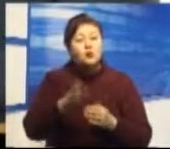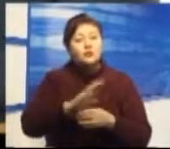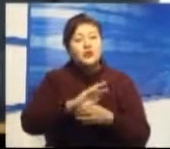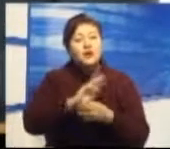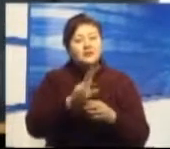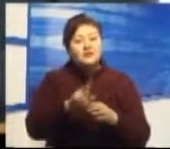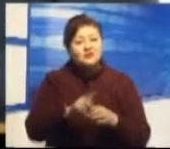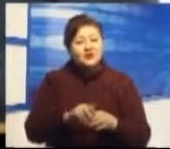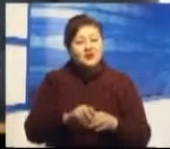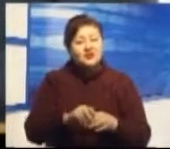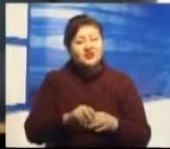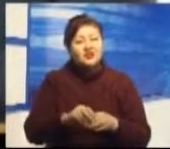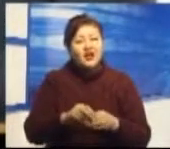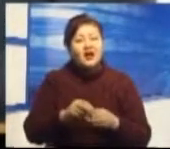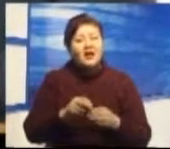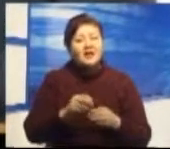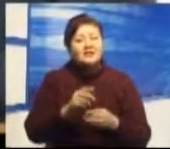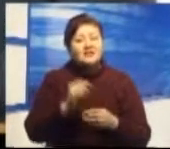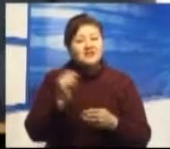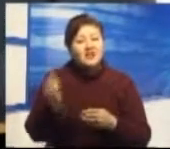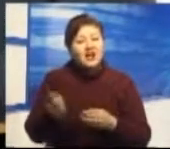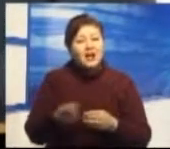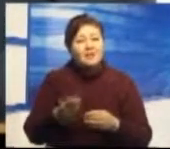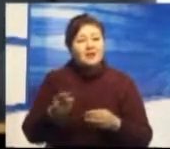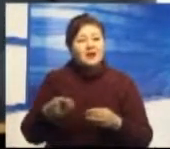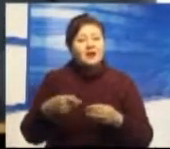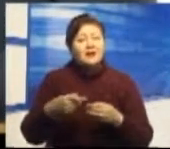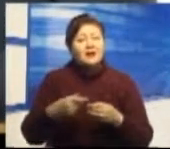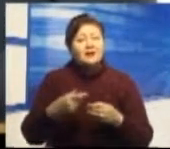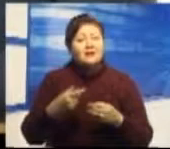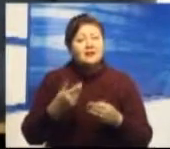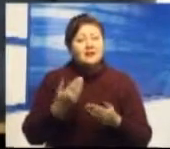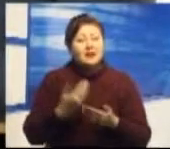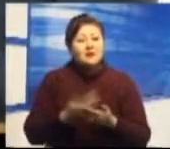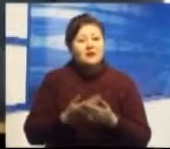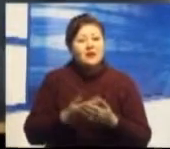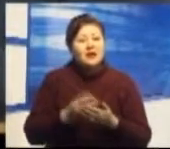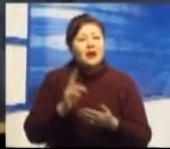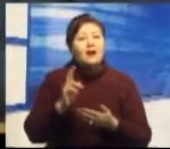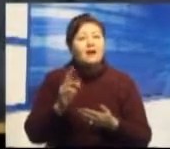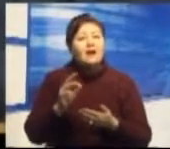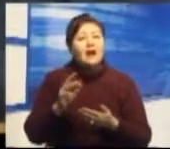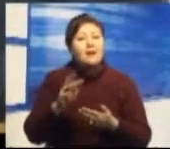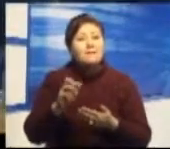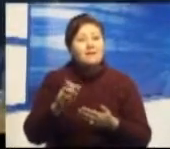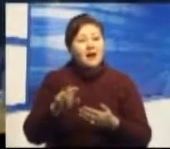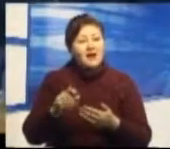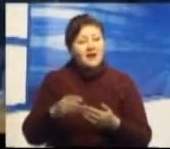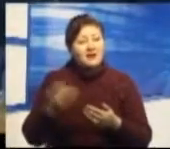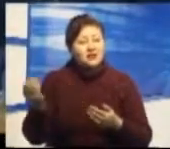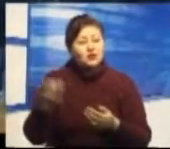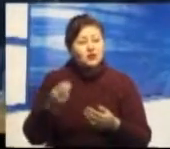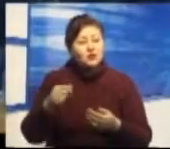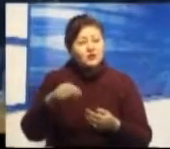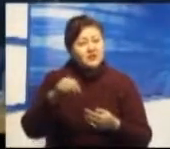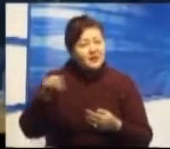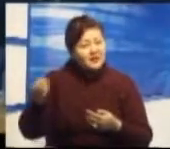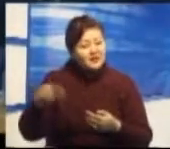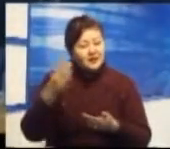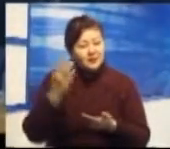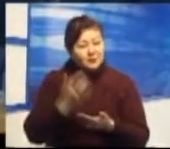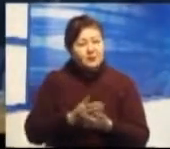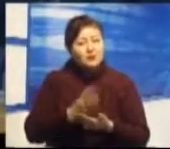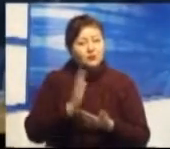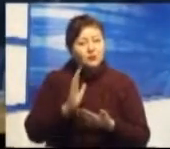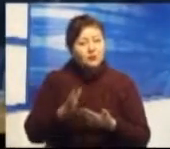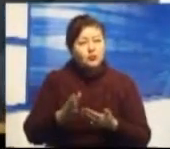жоспарлануда. Мысалы, Алмақос жауапкершілігі шектеулі серіктестігіне комбайндар мен тұқым сепкіш сатып алуға 80 миллион теңге. Лазарев